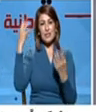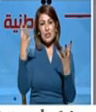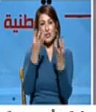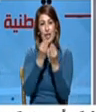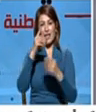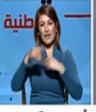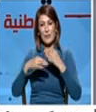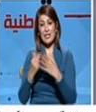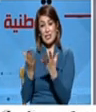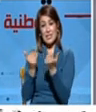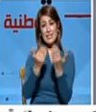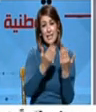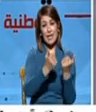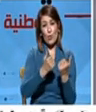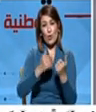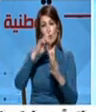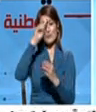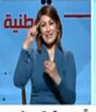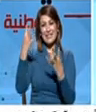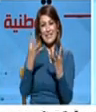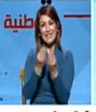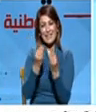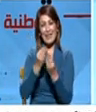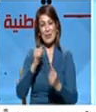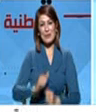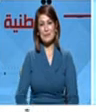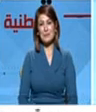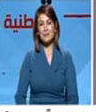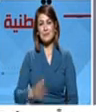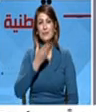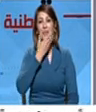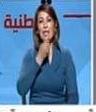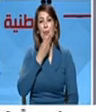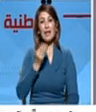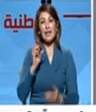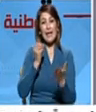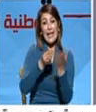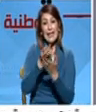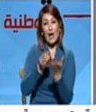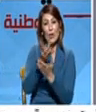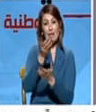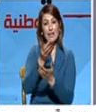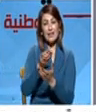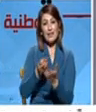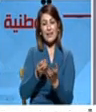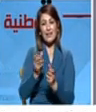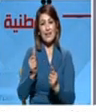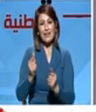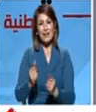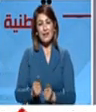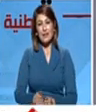عنها في القريه مثال الحوالات اه اه اه او ال